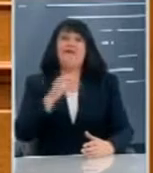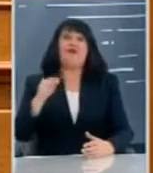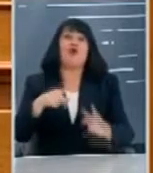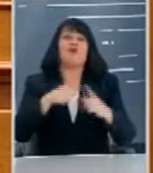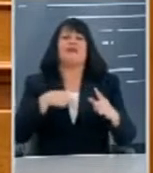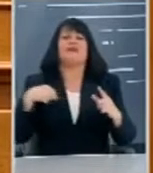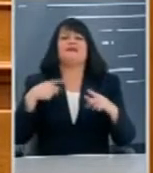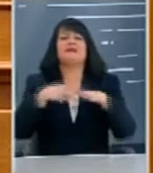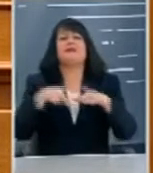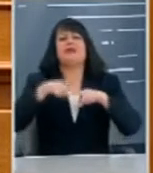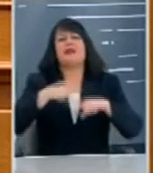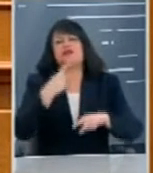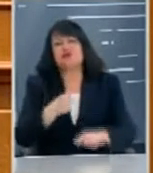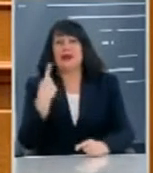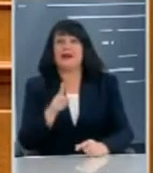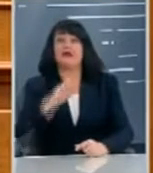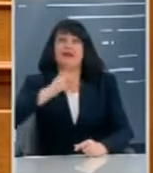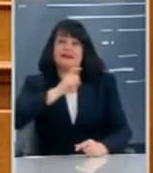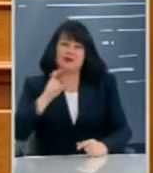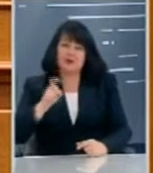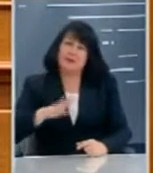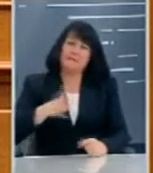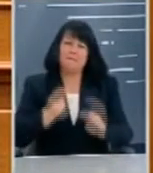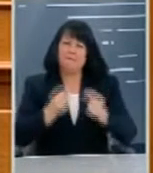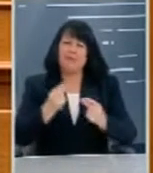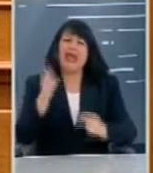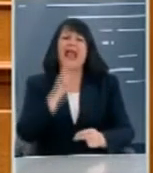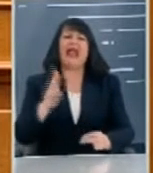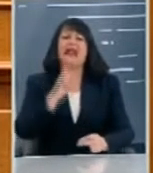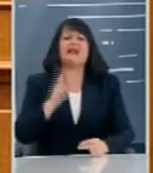Ελλάδος, 100 δις το εκτιμά ο κύριος Ρέγκλινγκ.